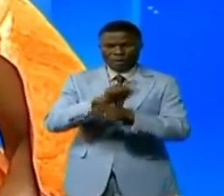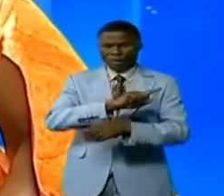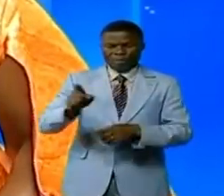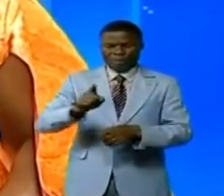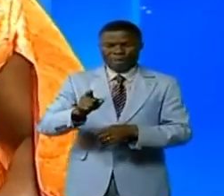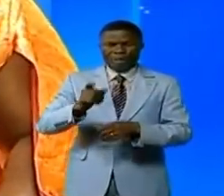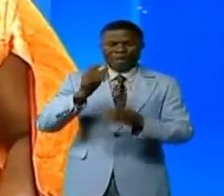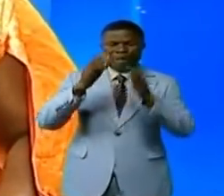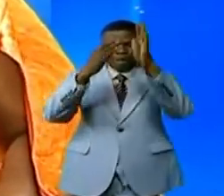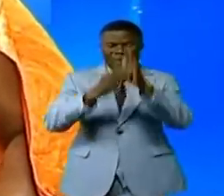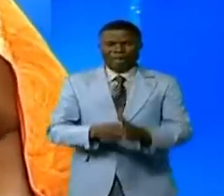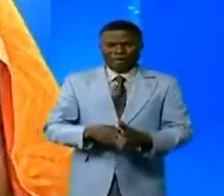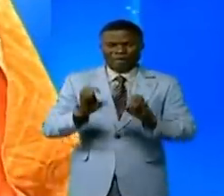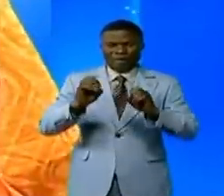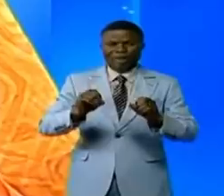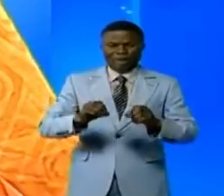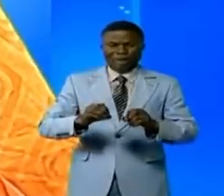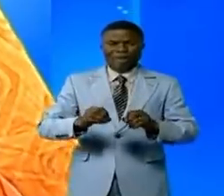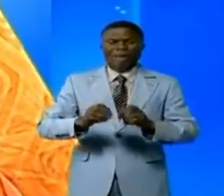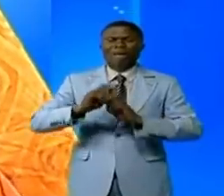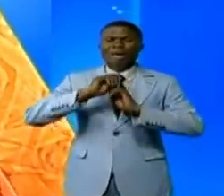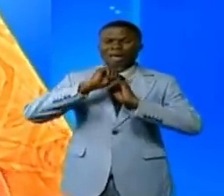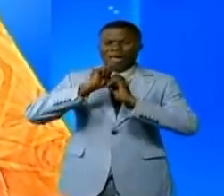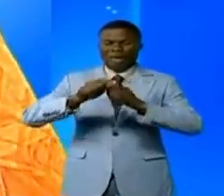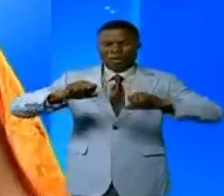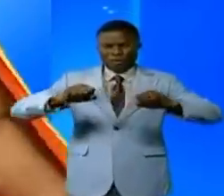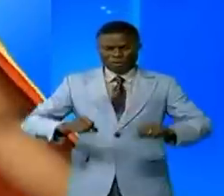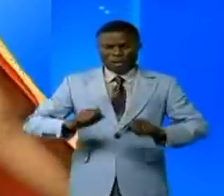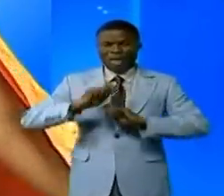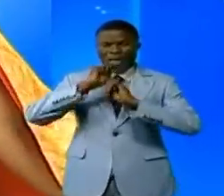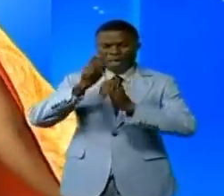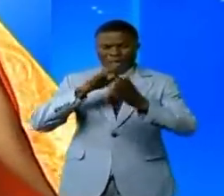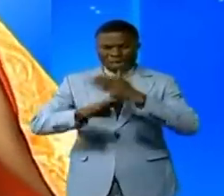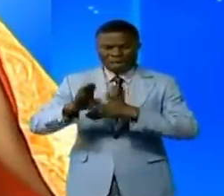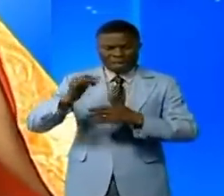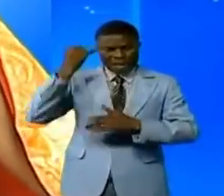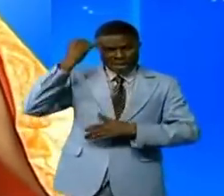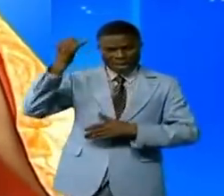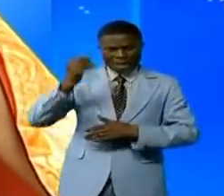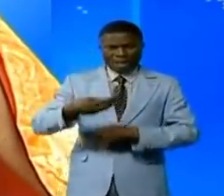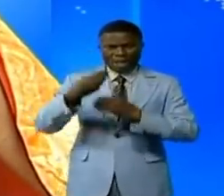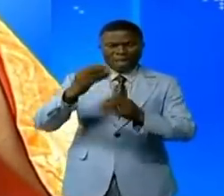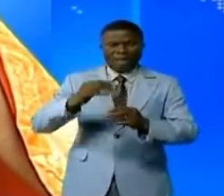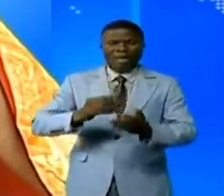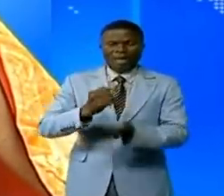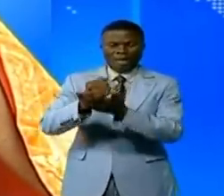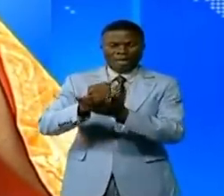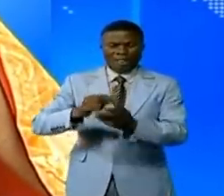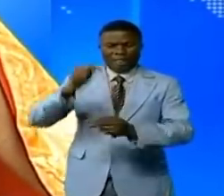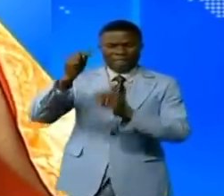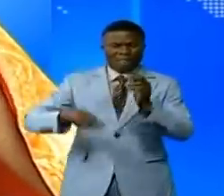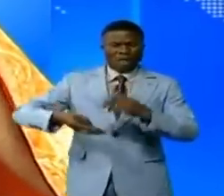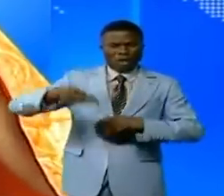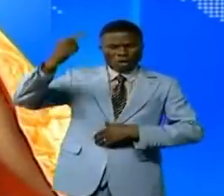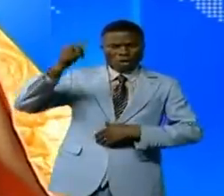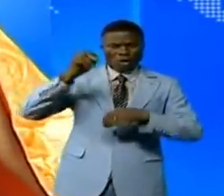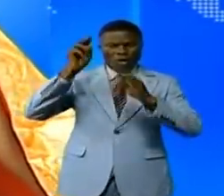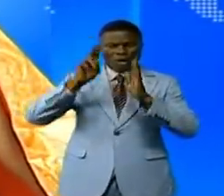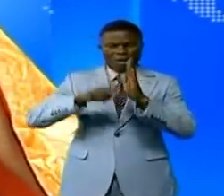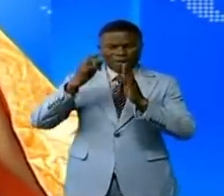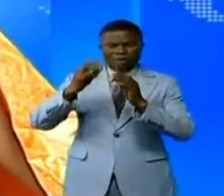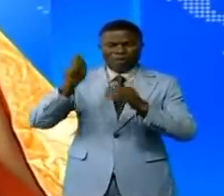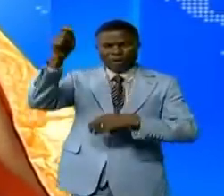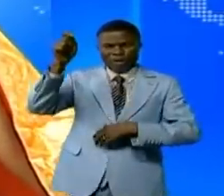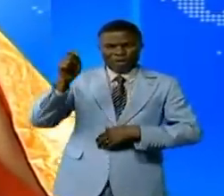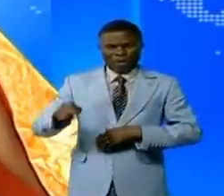chaises pupitres, dont de la MONUSCO. Ce geste s'inscrit dans la logique de remise à niveau des infrastructures d'enseignement militaire.